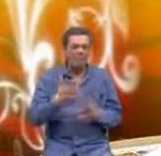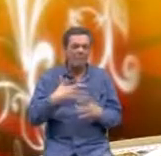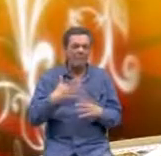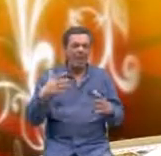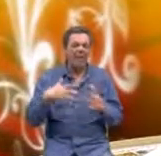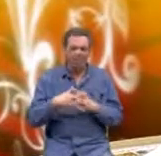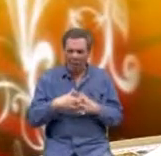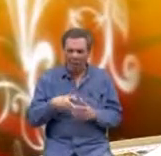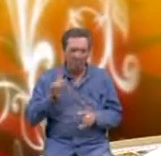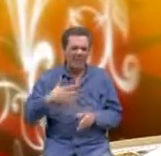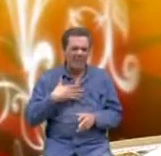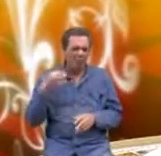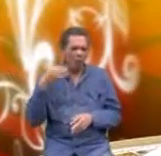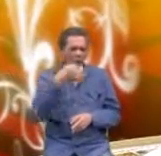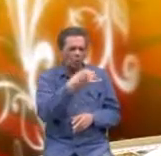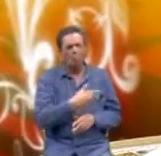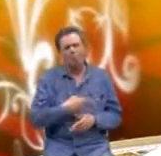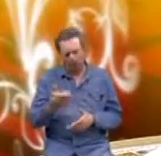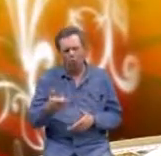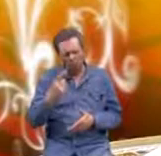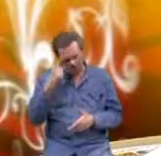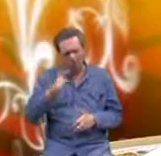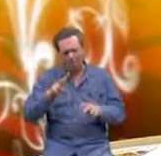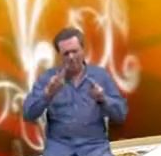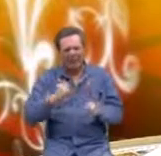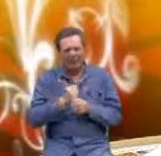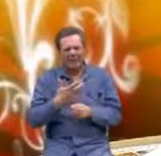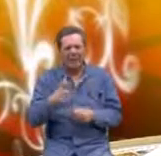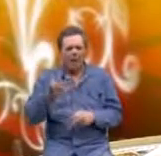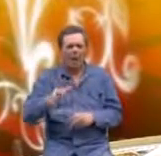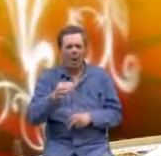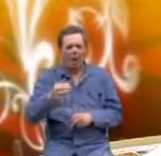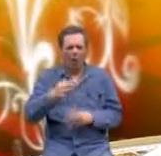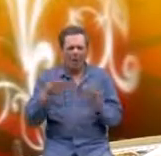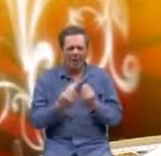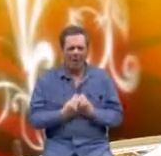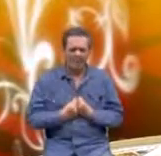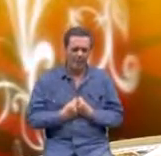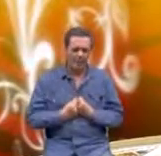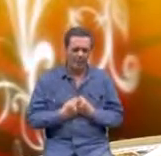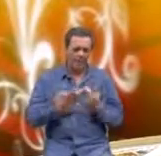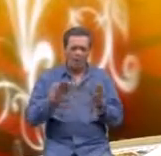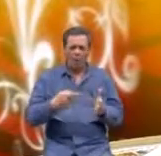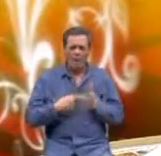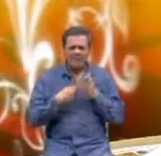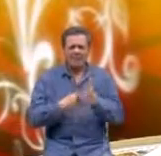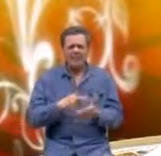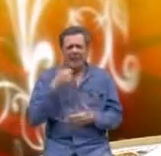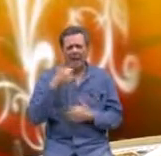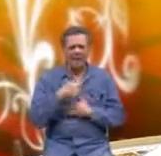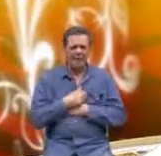to je onda pravo raditi na lokalnoj zajednici, na zajednici. Sad je bio, ovdje se prezentirala